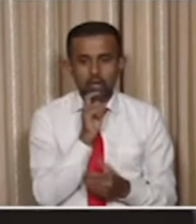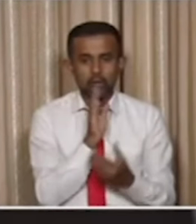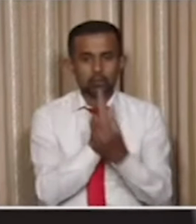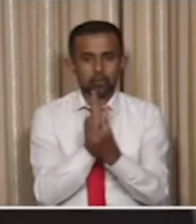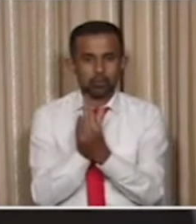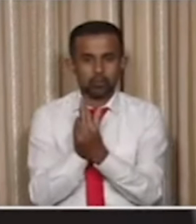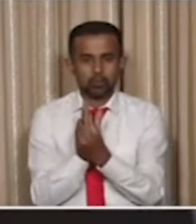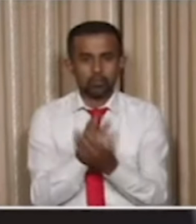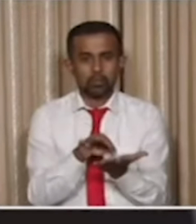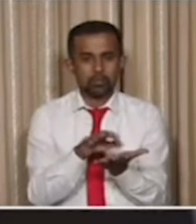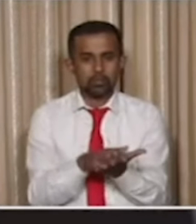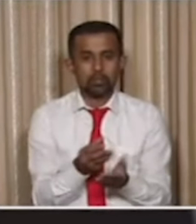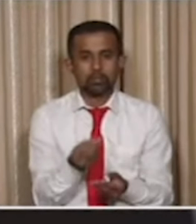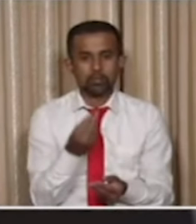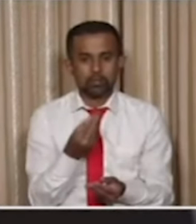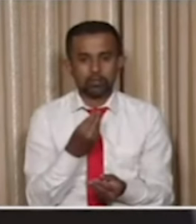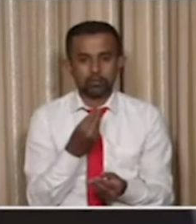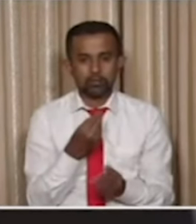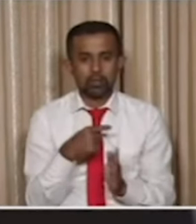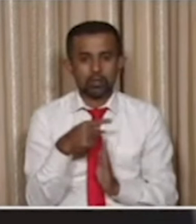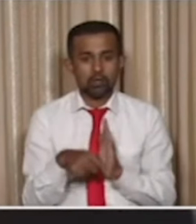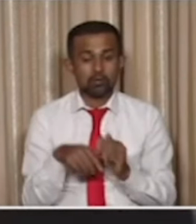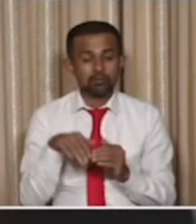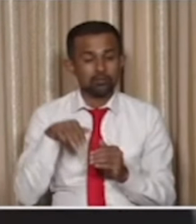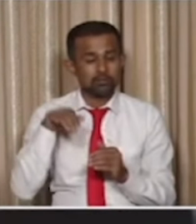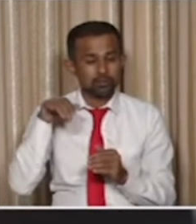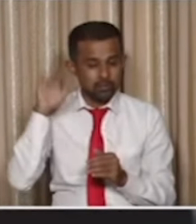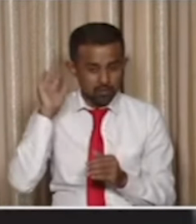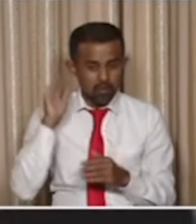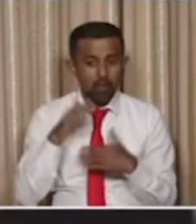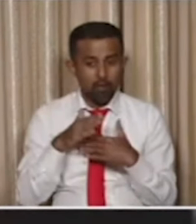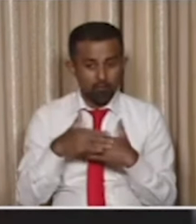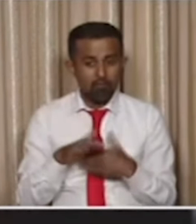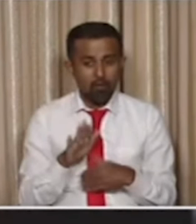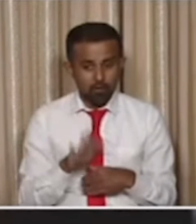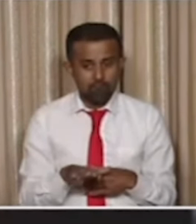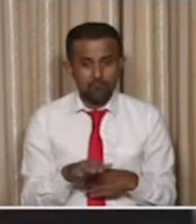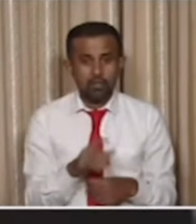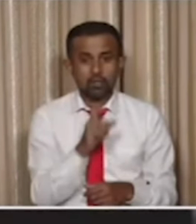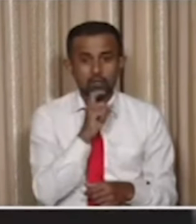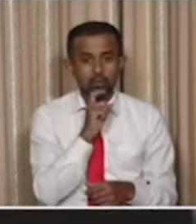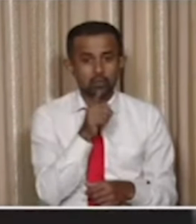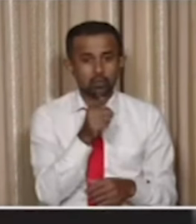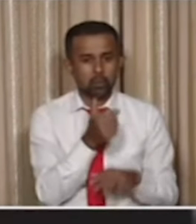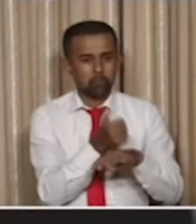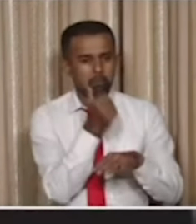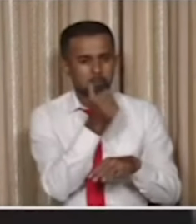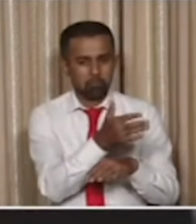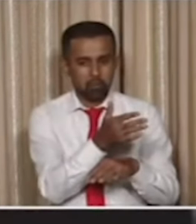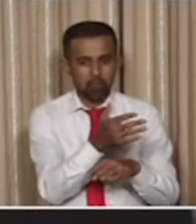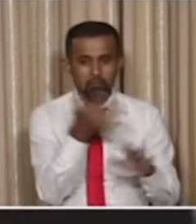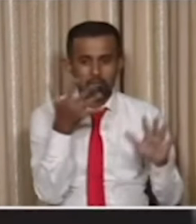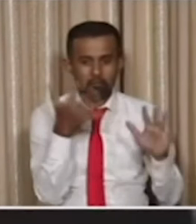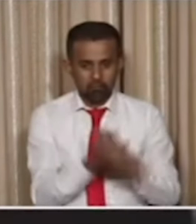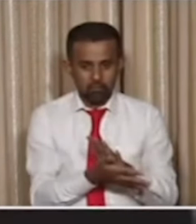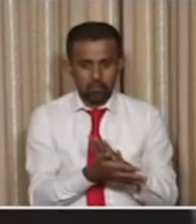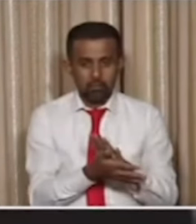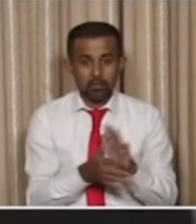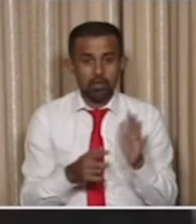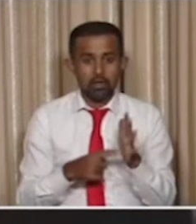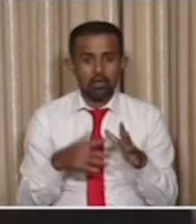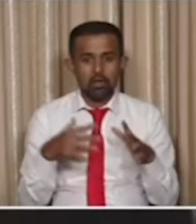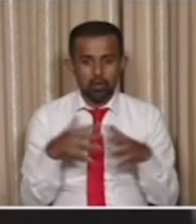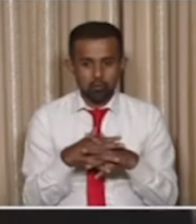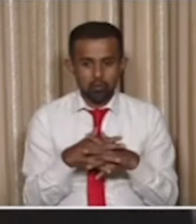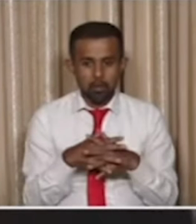පැවරීම තීන්දුව ලබා දීම පිළිබඳ අපේ රටේ දීර්ඝ ඉතිහාසයක් තිබෙනවා. අධිකරණයට අපහාස කිරීම වරදක් කියලා අපේ රටේ නීතිය